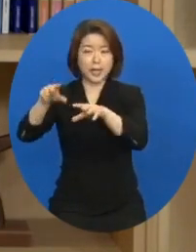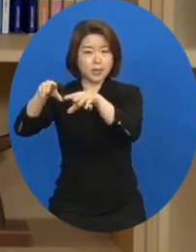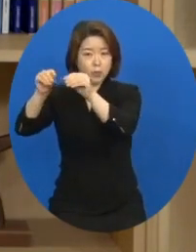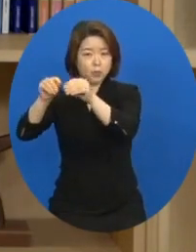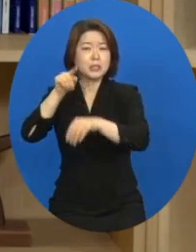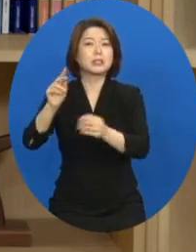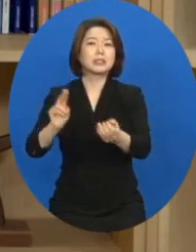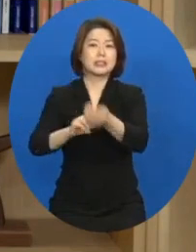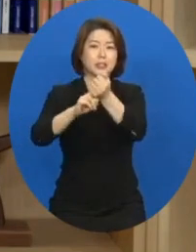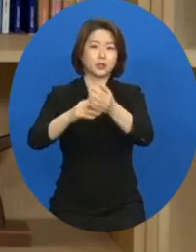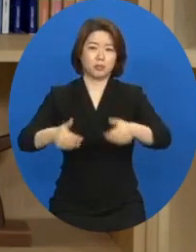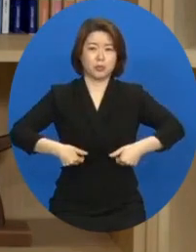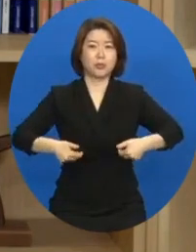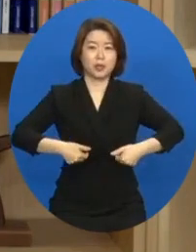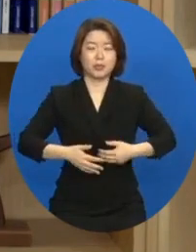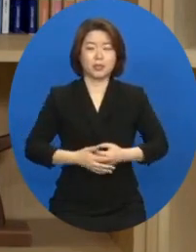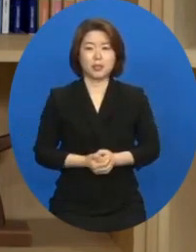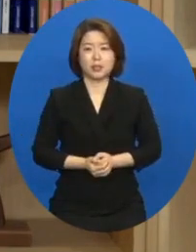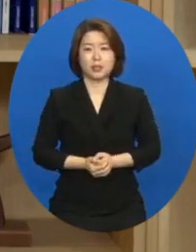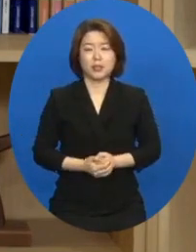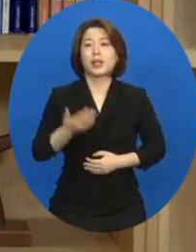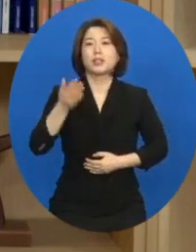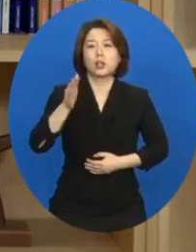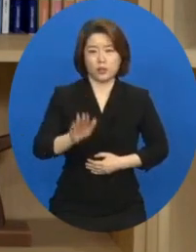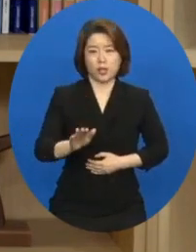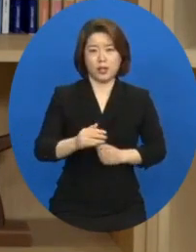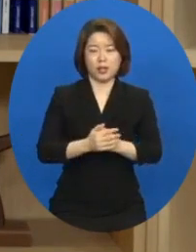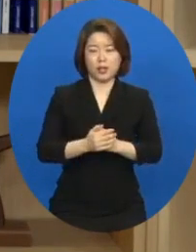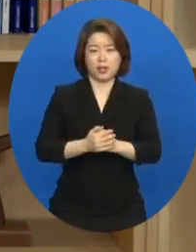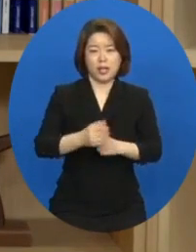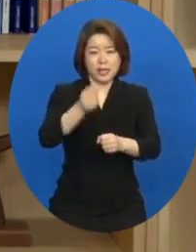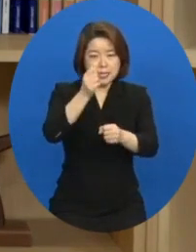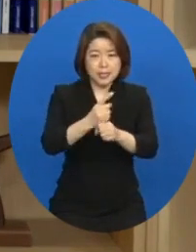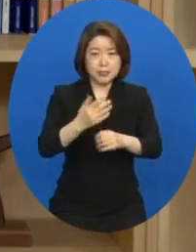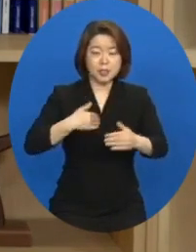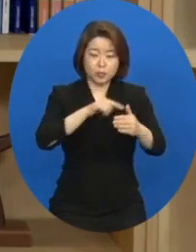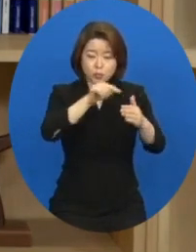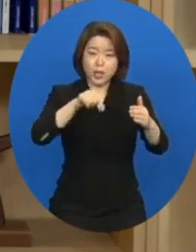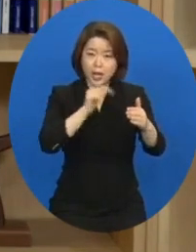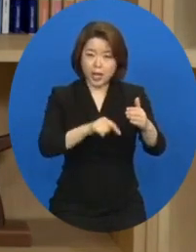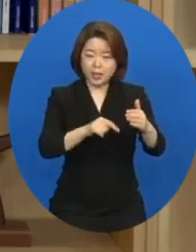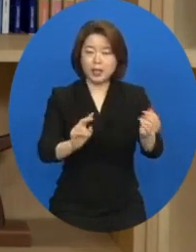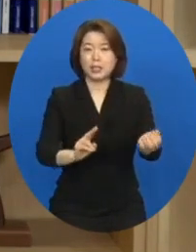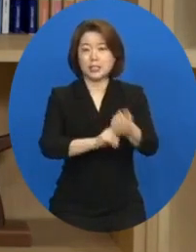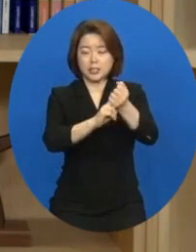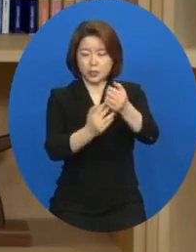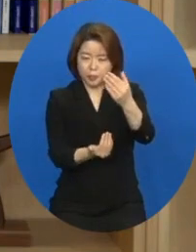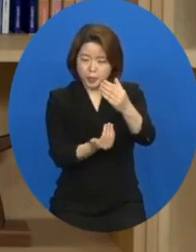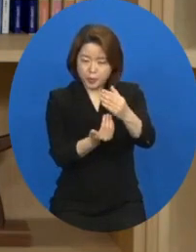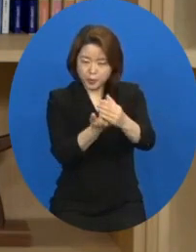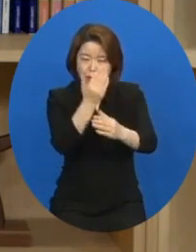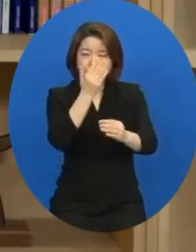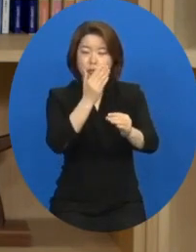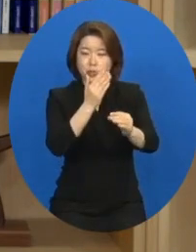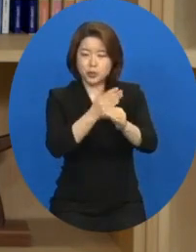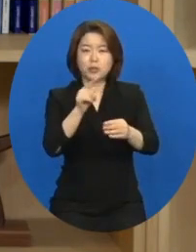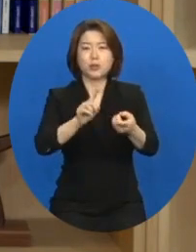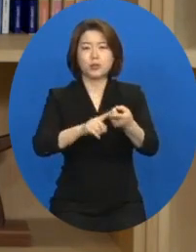필요합니다 그러나 이미 우리 안에 그런 기적이 일어나고 있음을 알아야